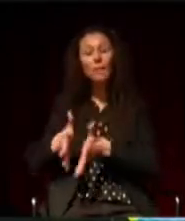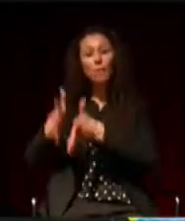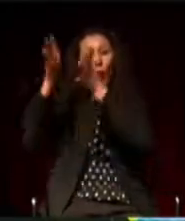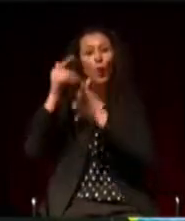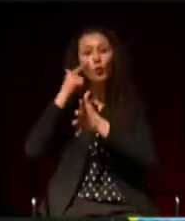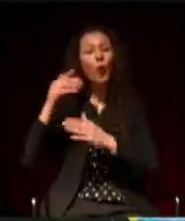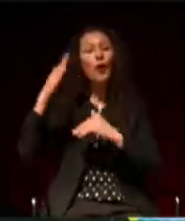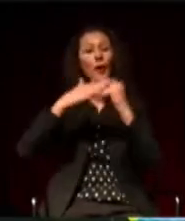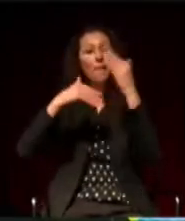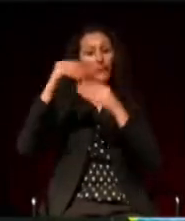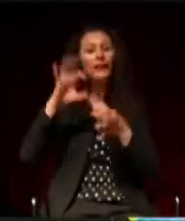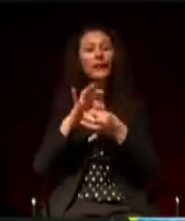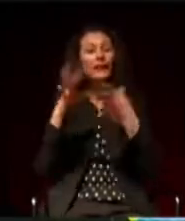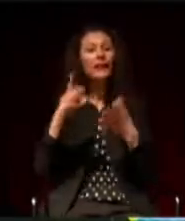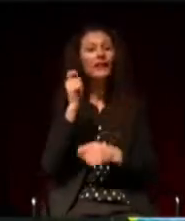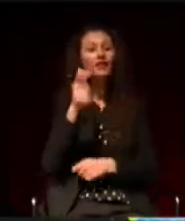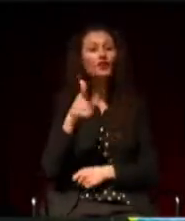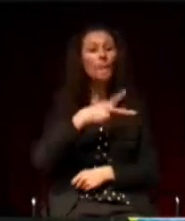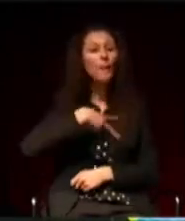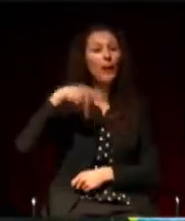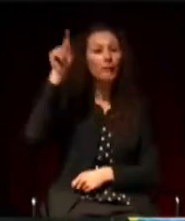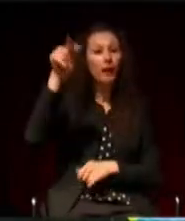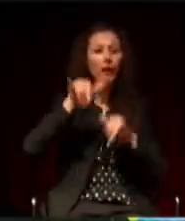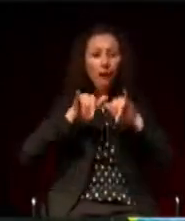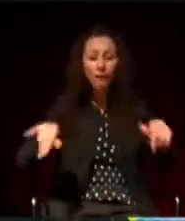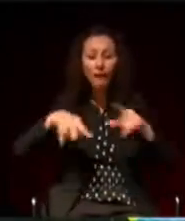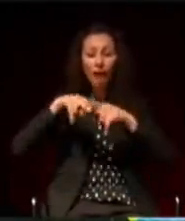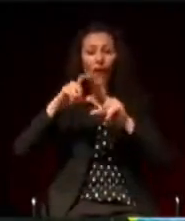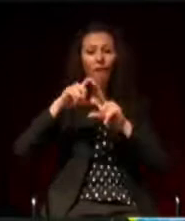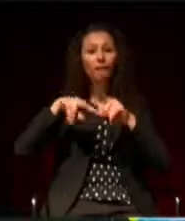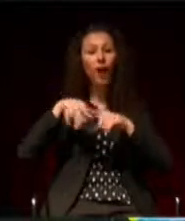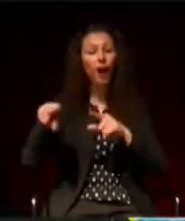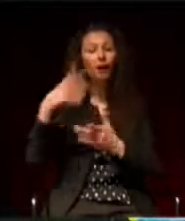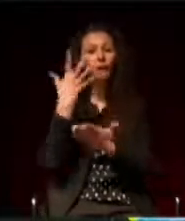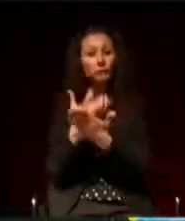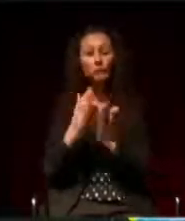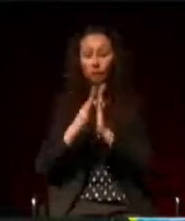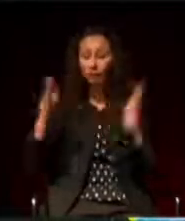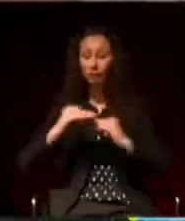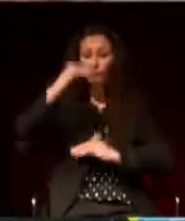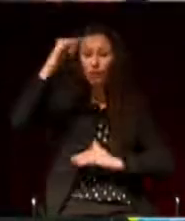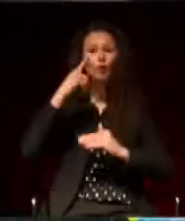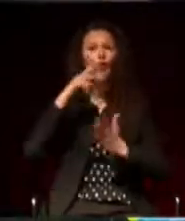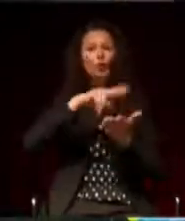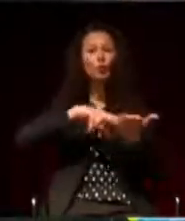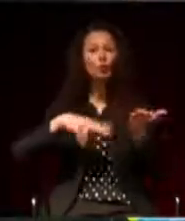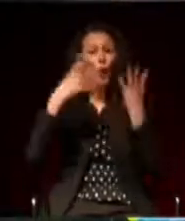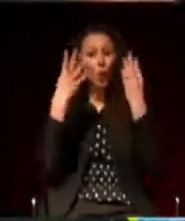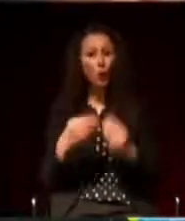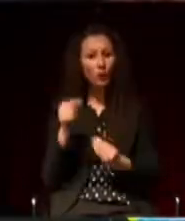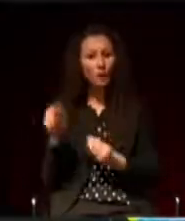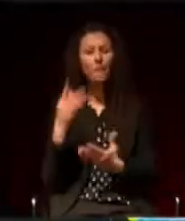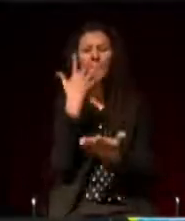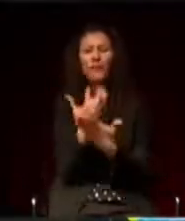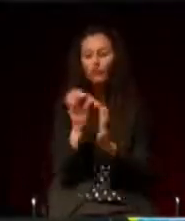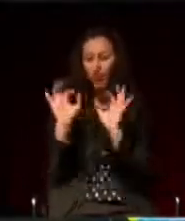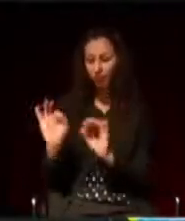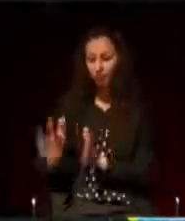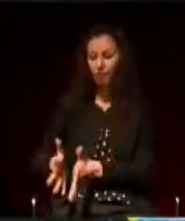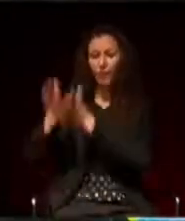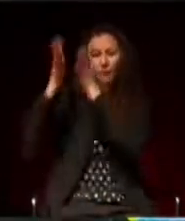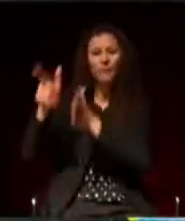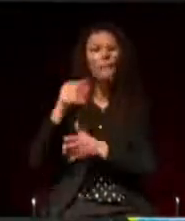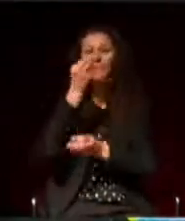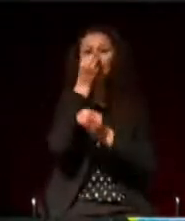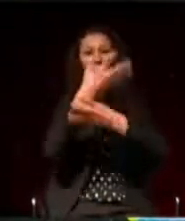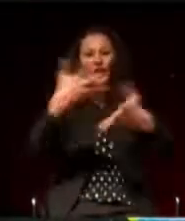yapı adalarında ilgili ilçe belediyesince aynı ada parsel içerisinde yer alan gabarisinde ruhsatlı olarak teşekkül etmiş mevcut yapıların